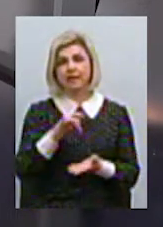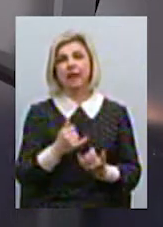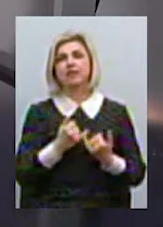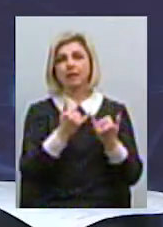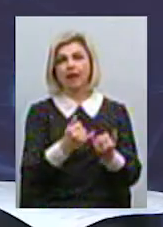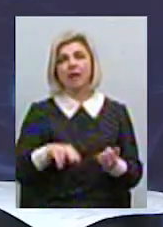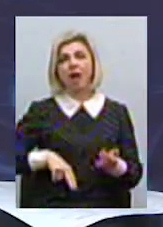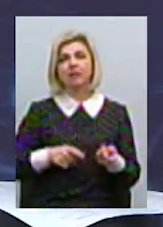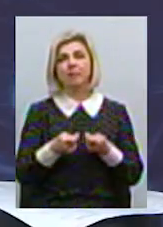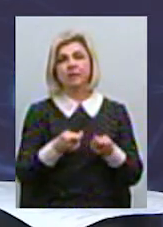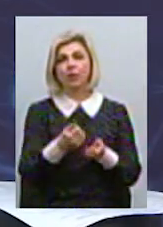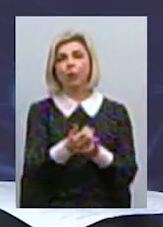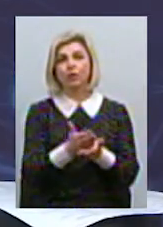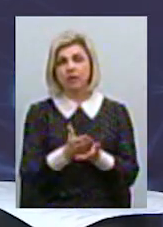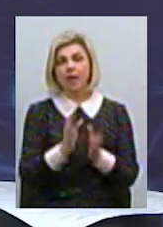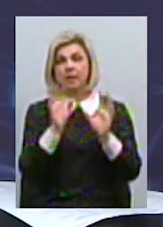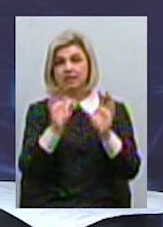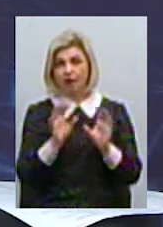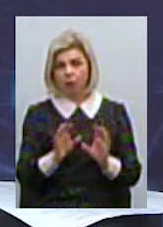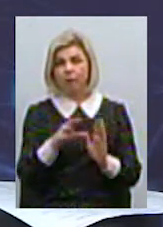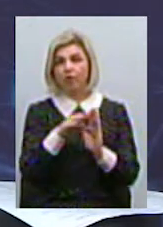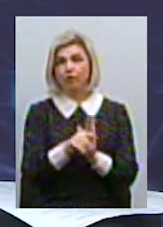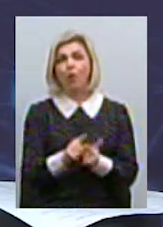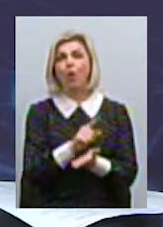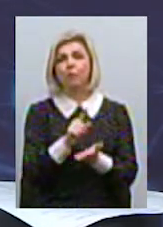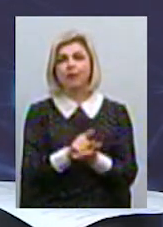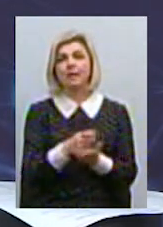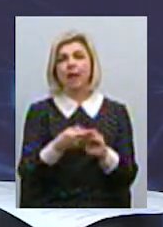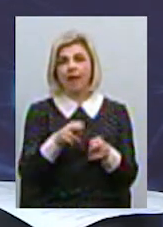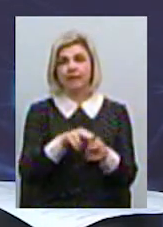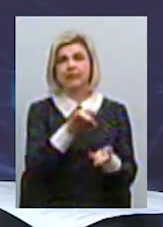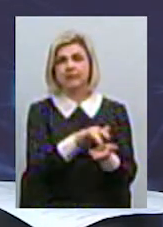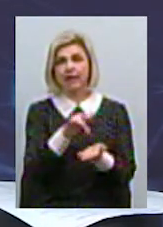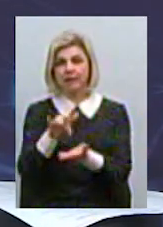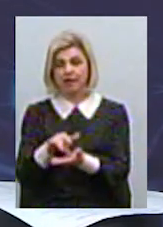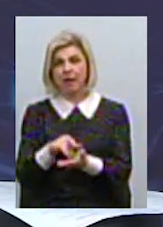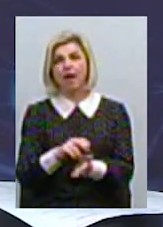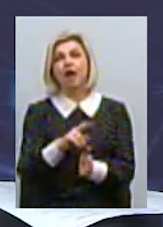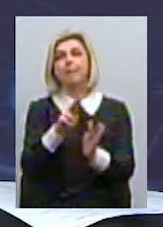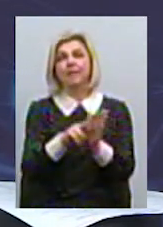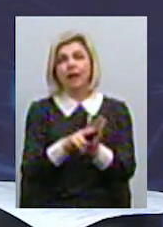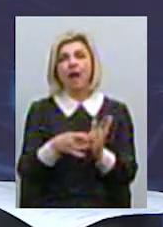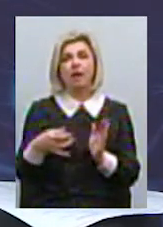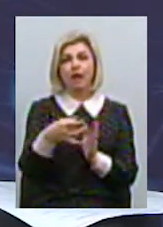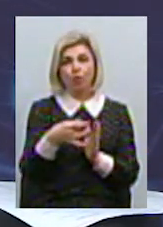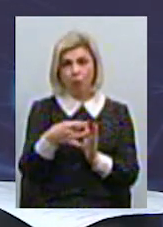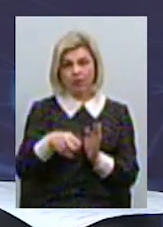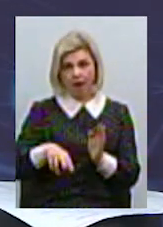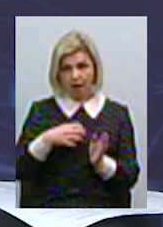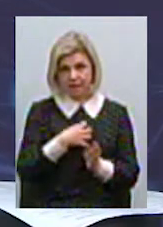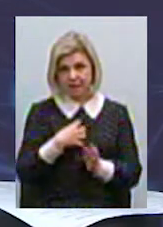послуг. Законодавець передбачив, що обов'язково ці центри створюються при райдержадміністраціях, а також